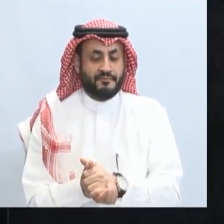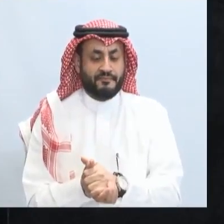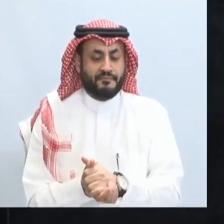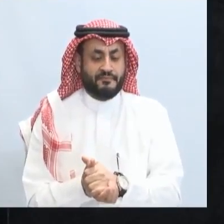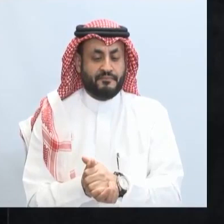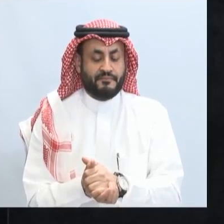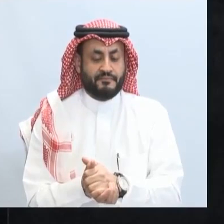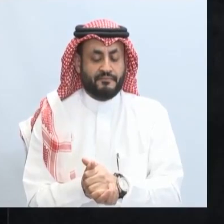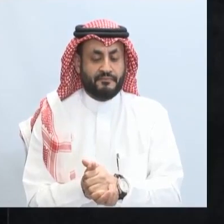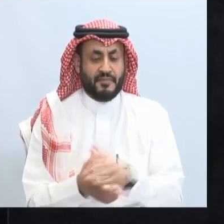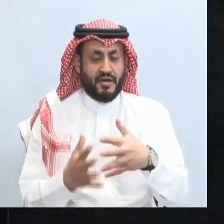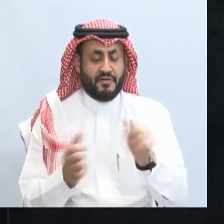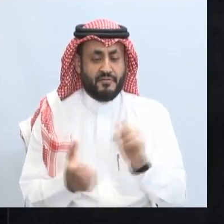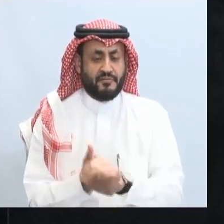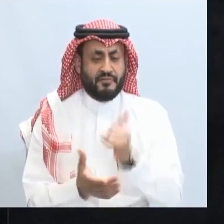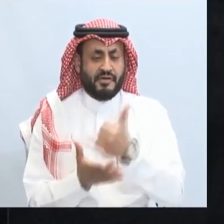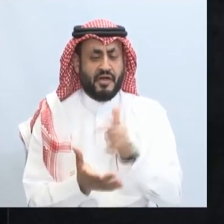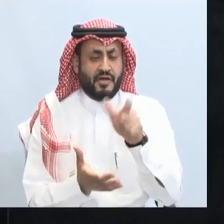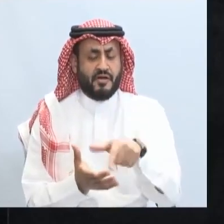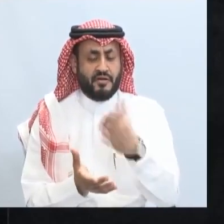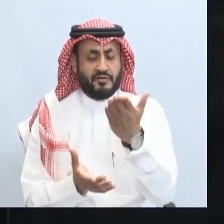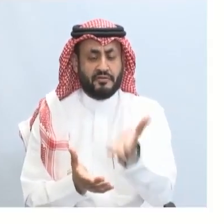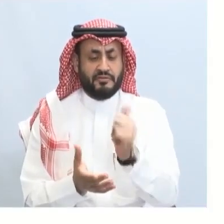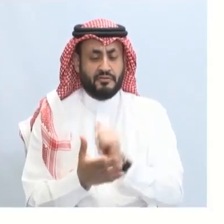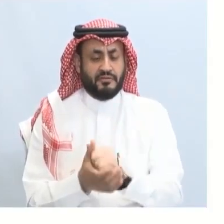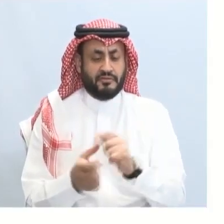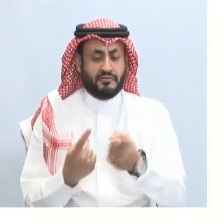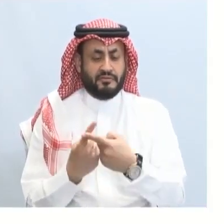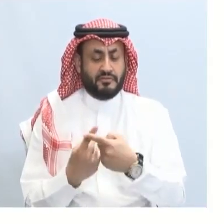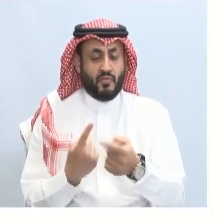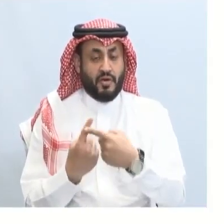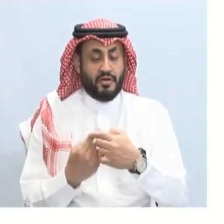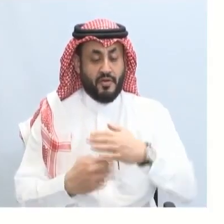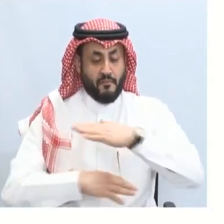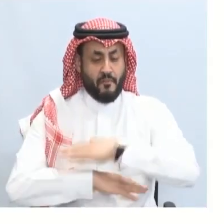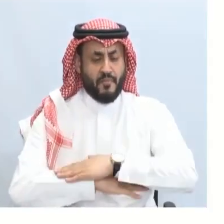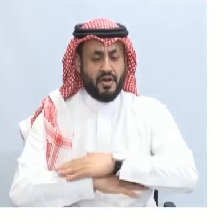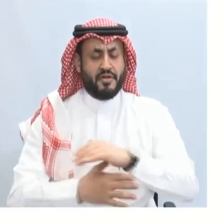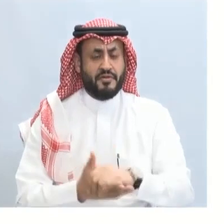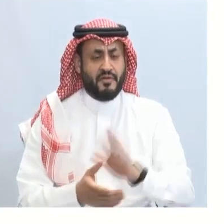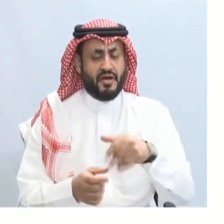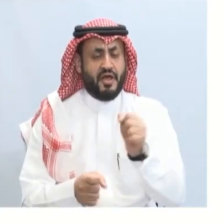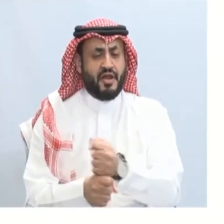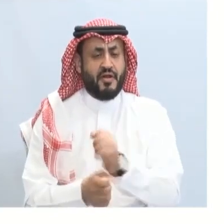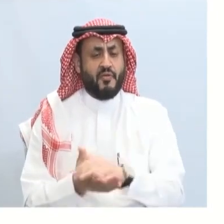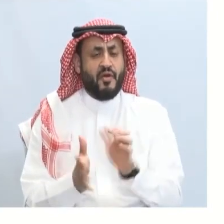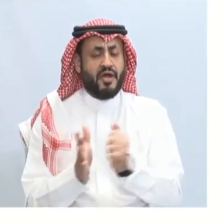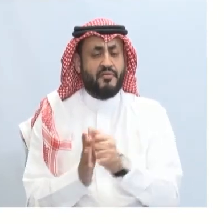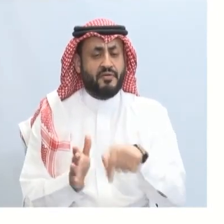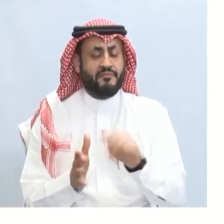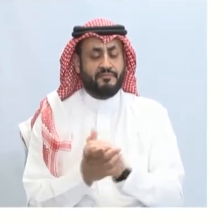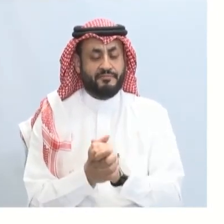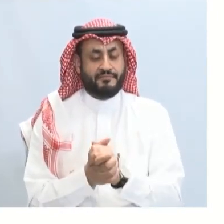فيكم معنى ان اكون مسؤولا اولا ان اكون ملتزما في اداء اعمالي